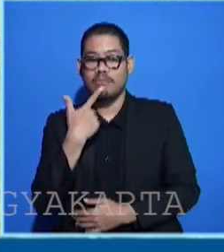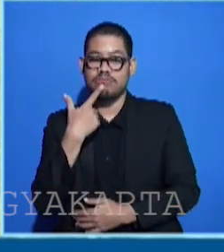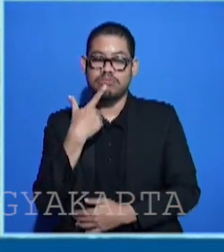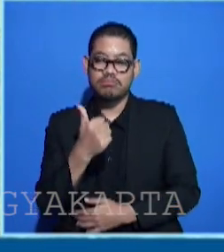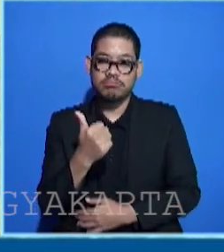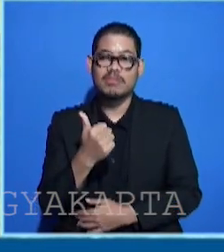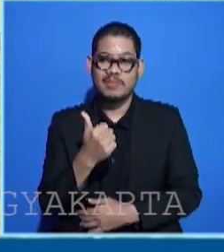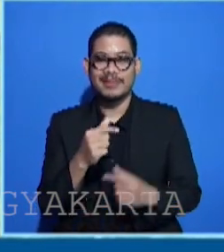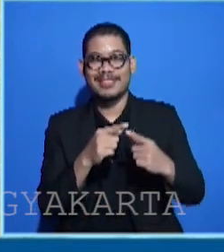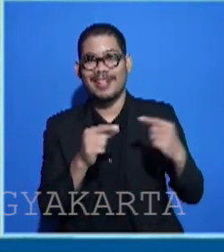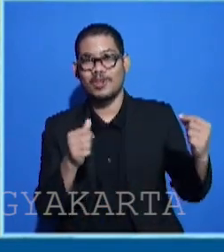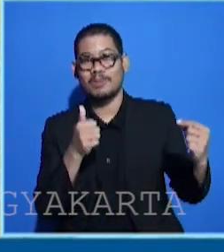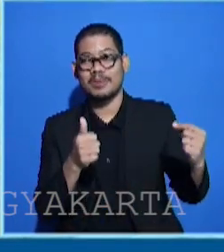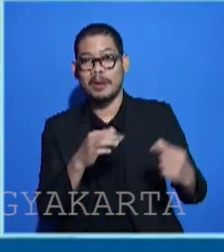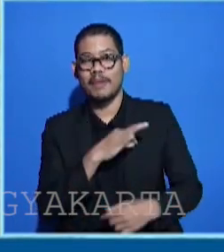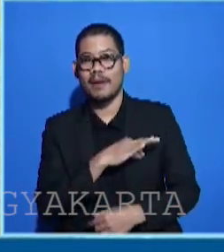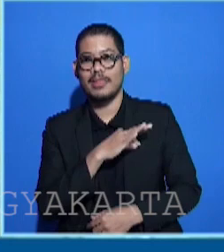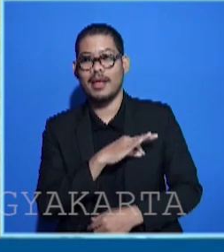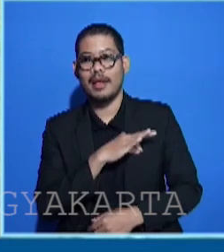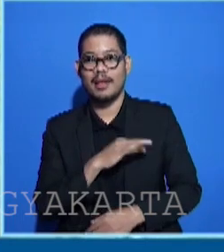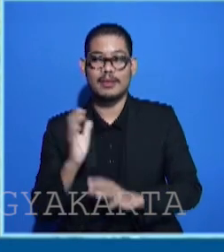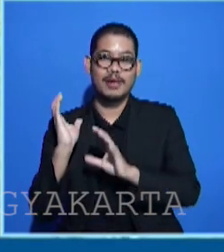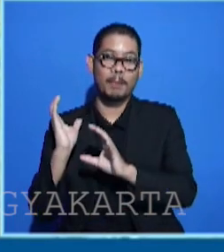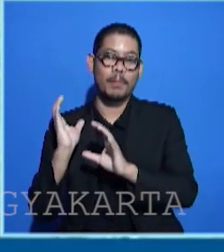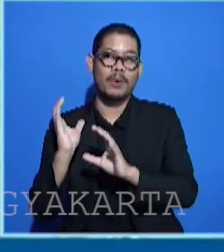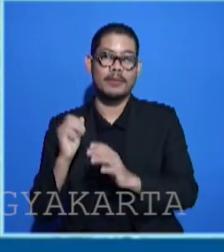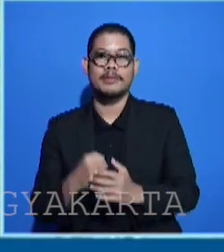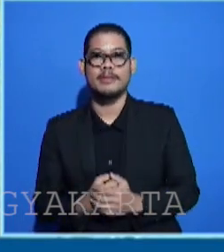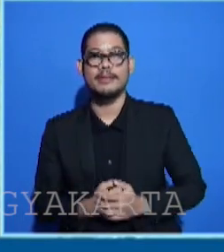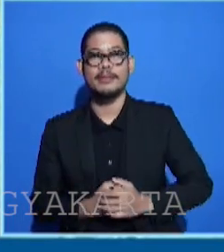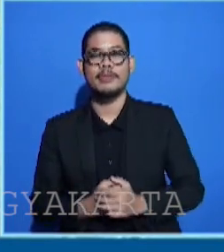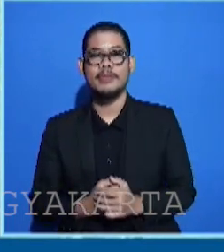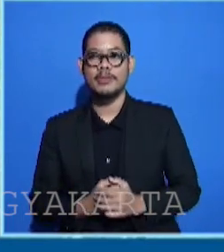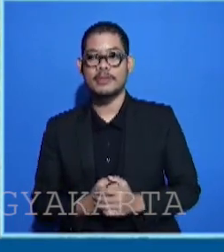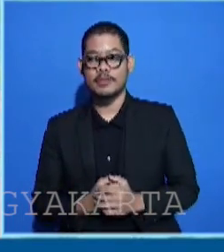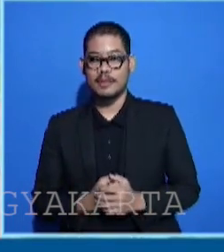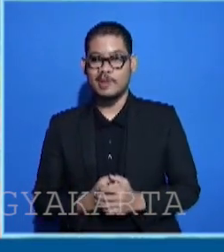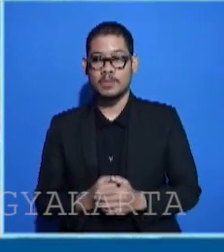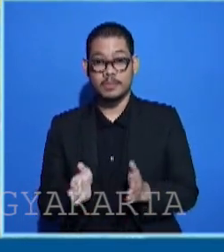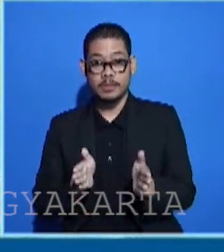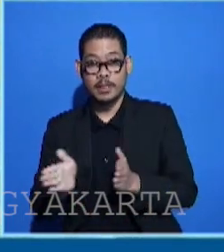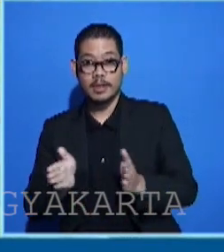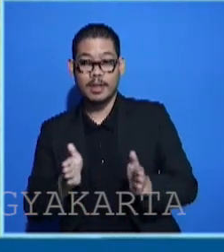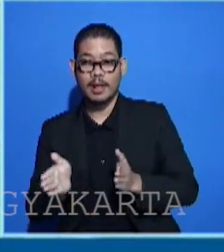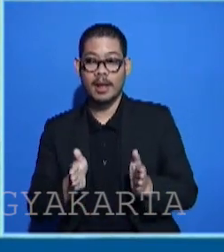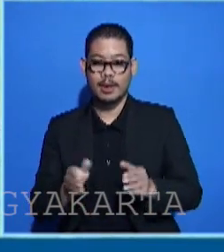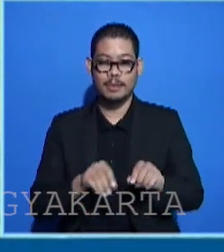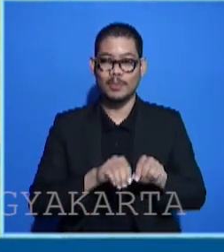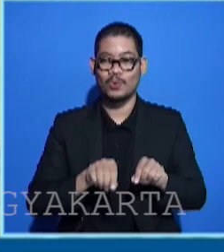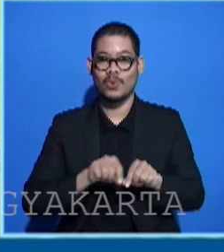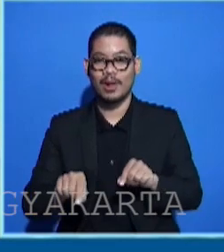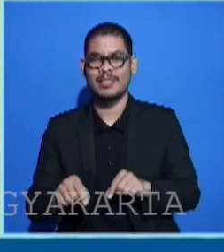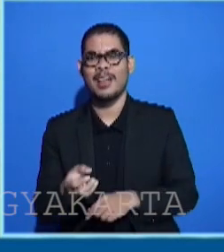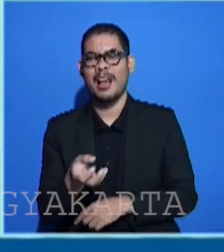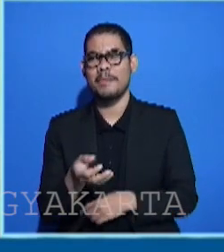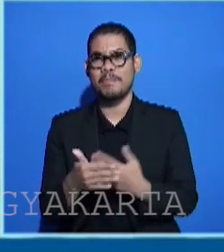ronipun ugi dipunupangetaken kangge jampi rajakaya. Ngrimat honje mekaten pancen gampil, prasasa tanpa dipunrimat ugi